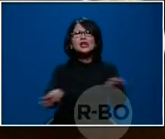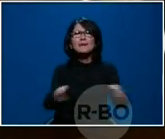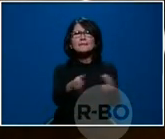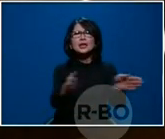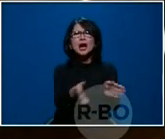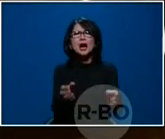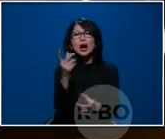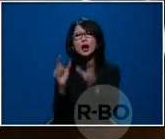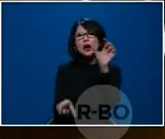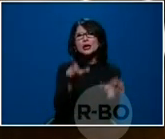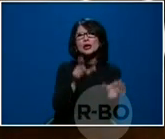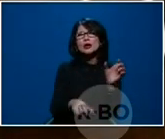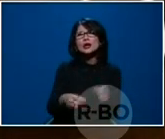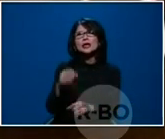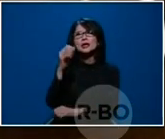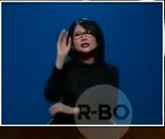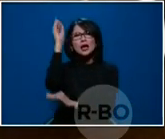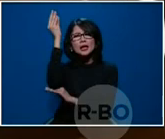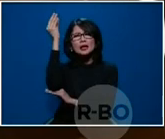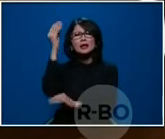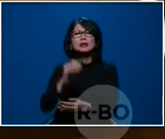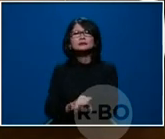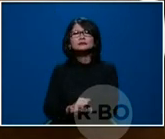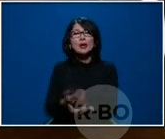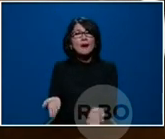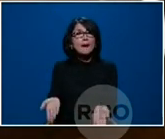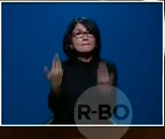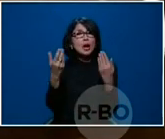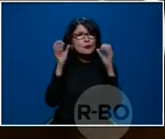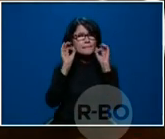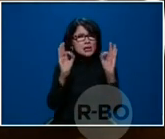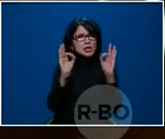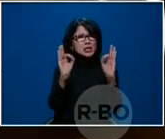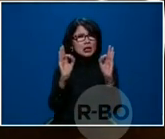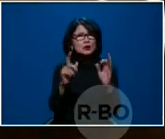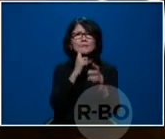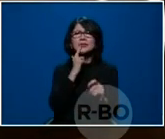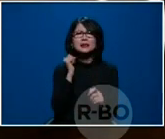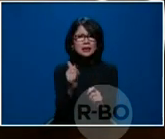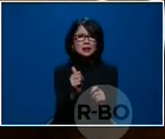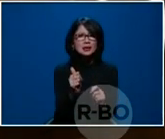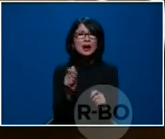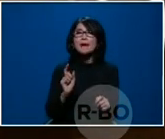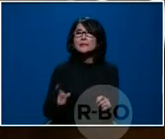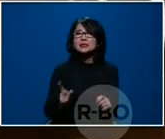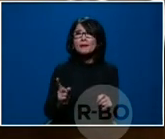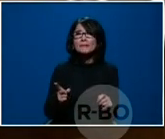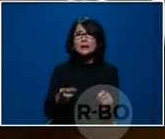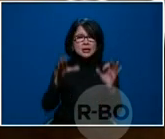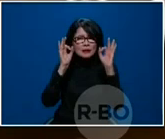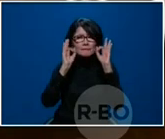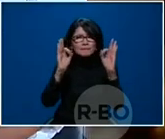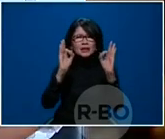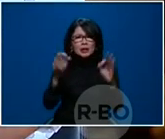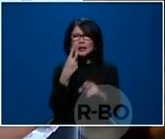kata-kata n Saya seari bangun pendidikan ini penting Kenapa karena kami melihat pendidikan lebih dari